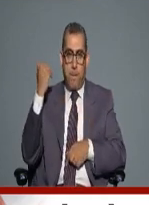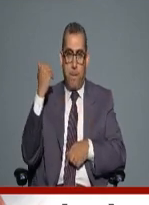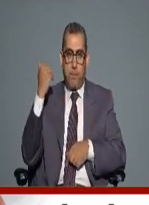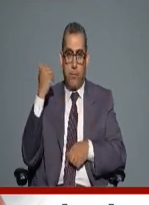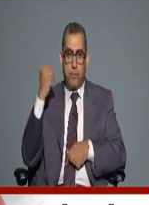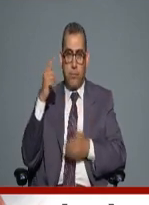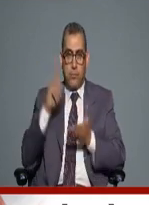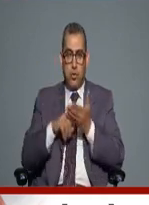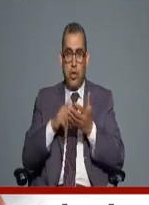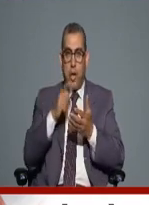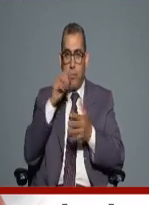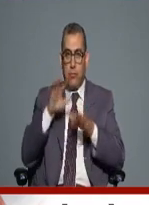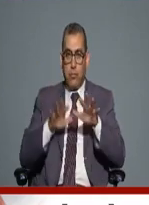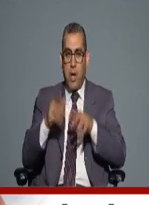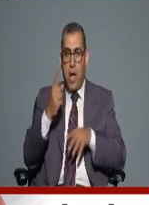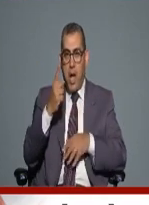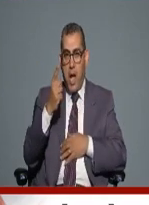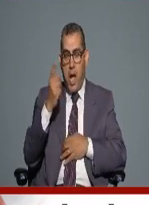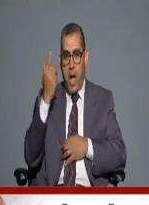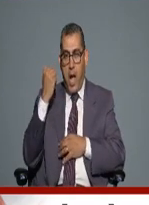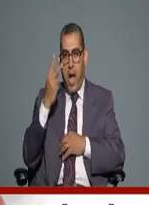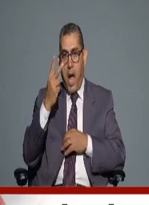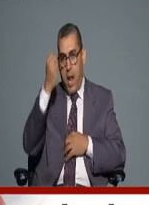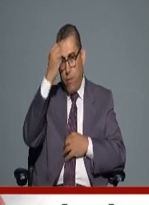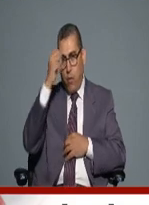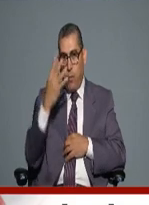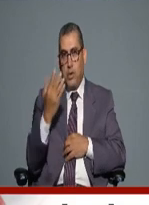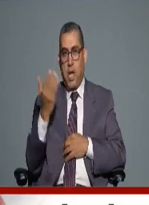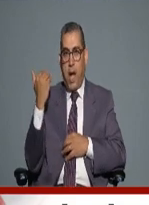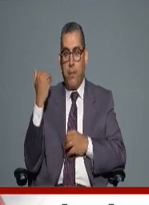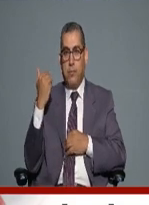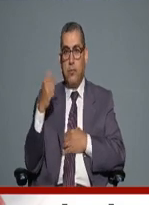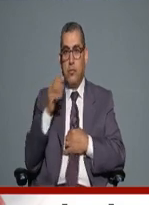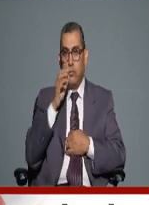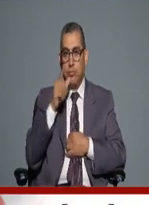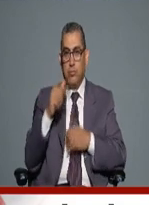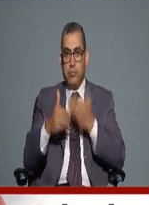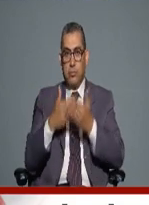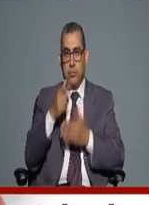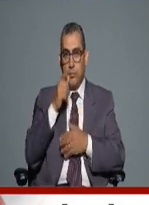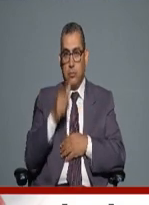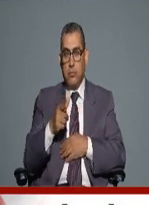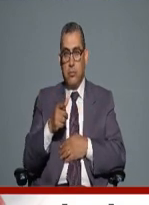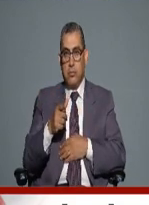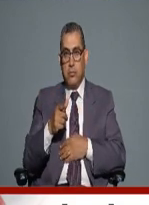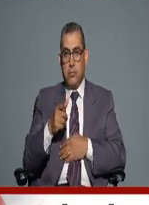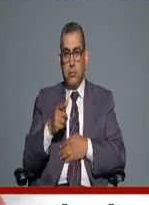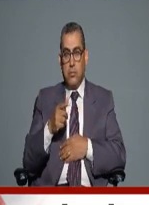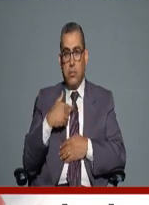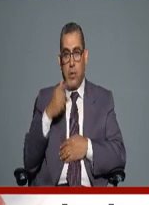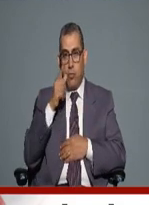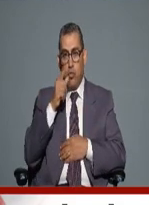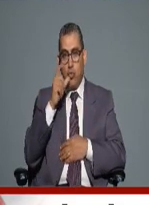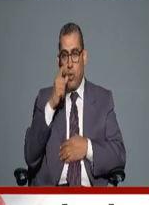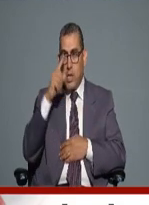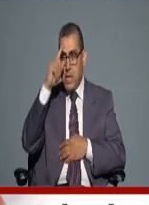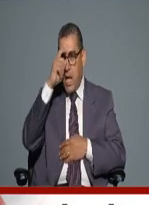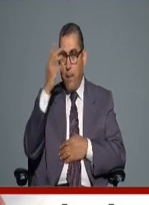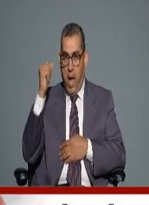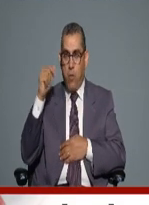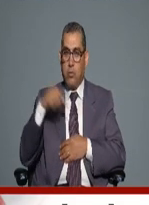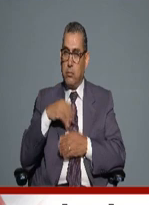عليه الشبكة قبل 2014، والحقيقة يعني أنا ما رضيتش أجيب صور أصعب من كده.